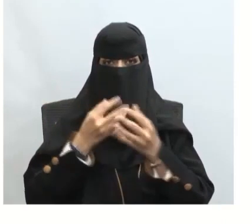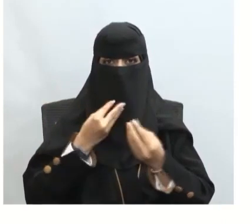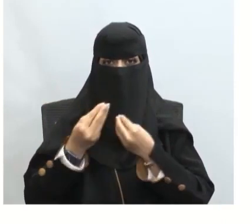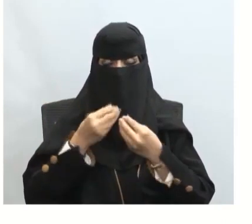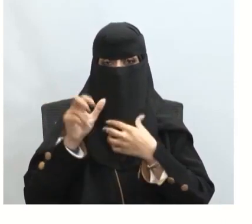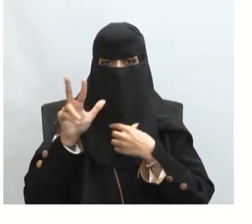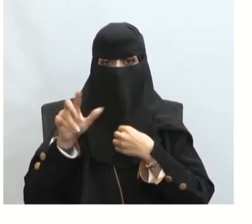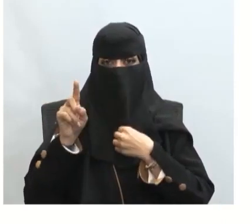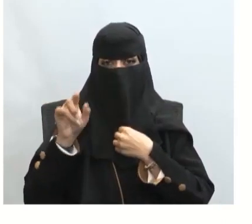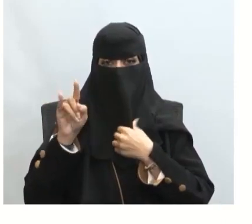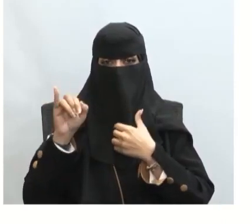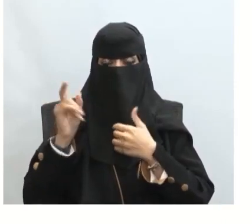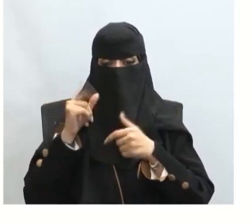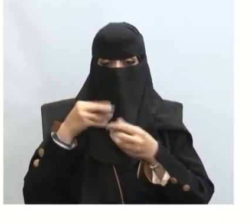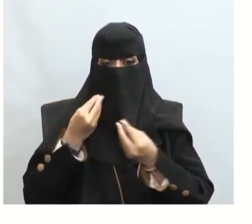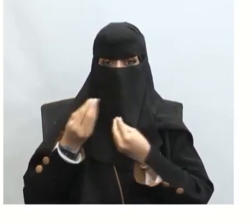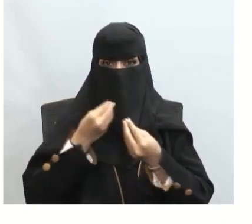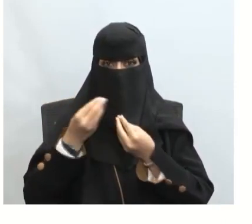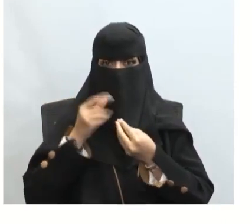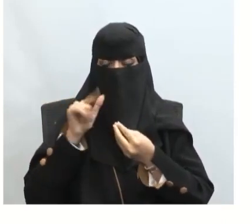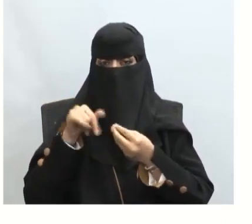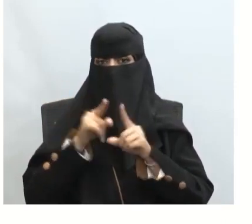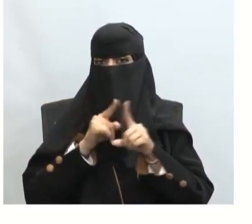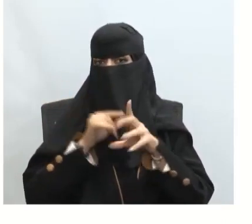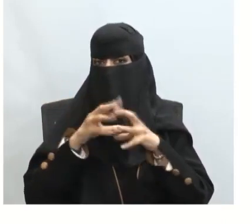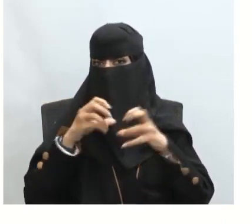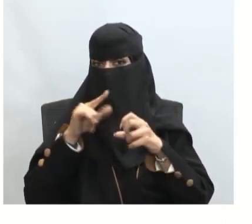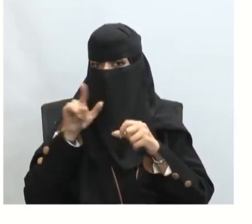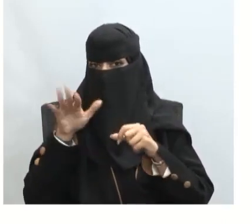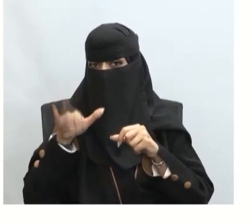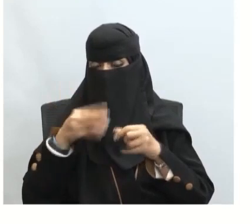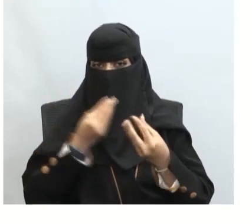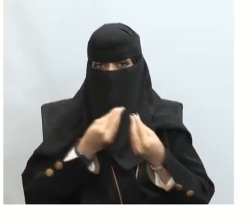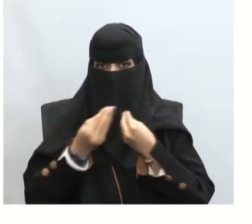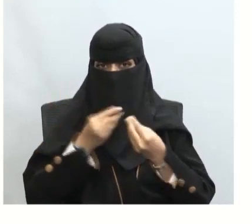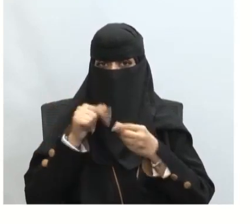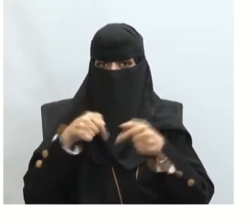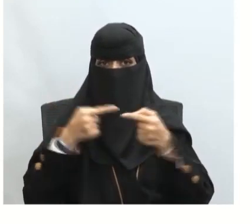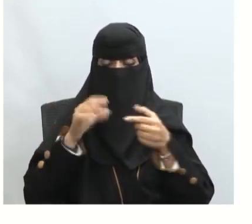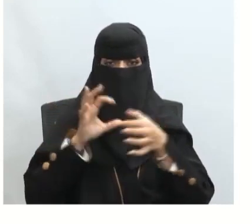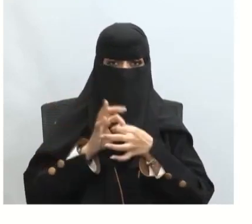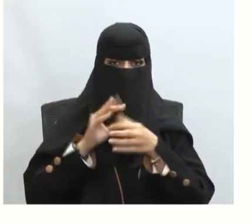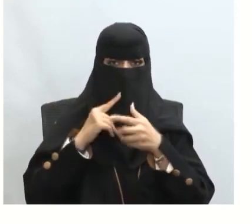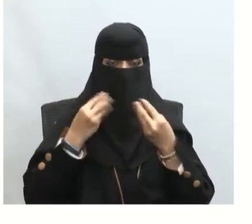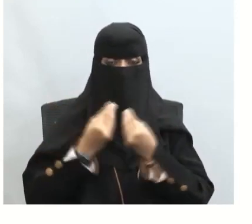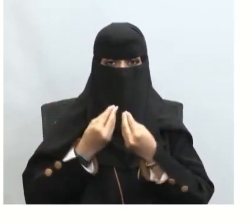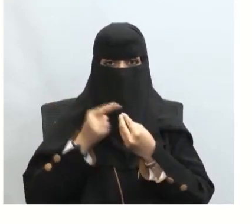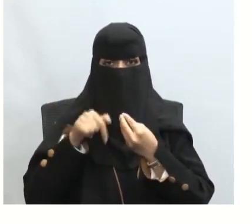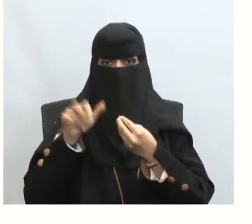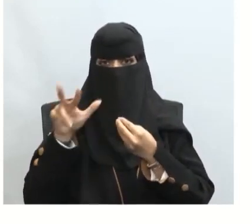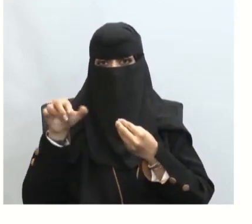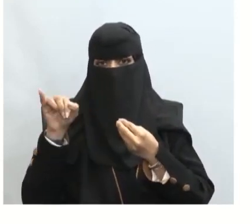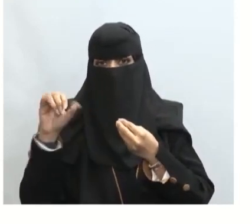تفاعلات البلمره طبعا التفاعلات البلمره تعريفها هي التفاعلات التي تربط ترتبط فيها الموني